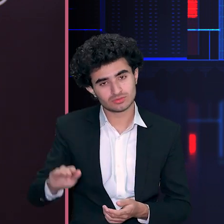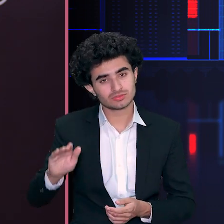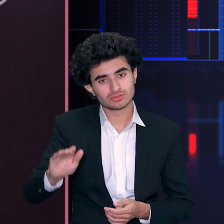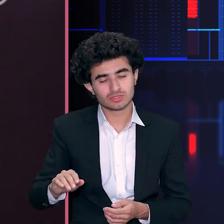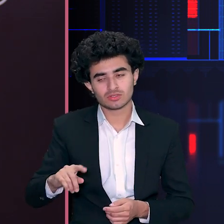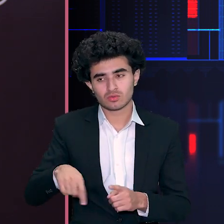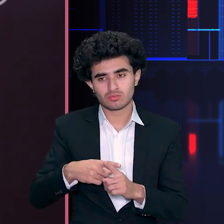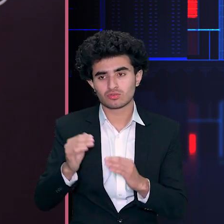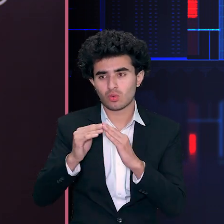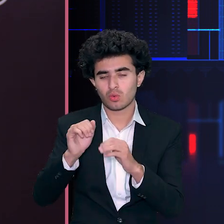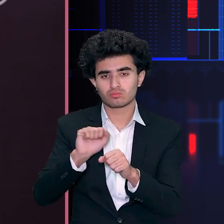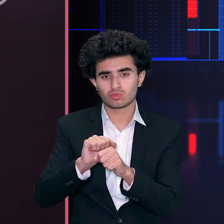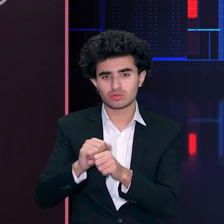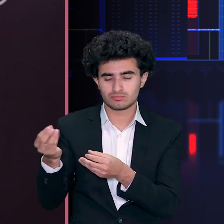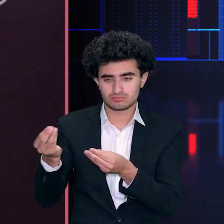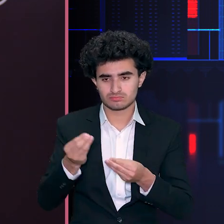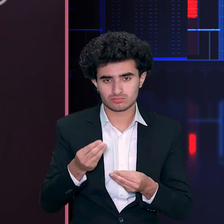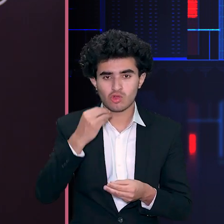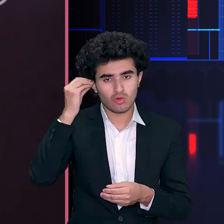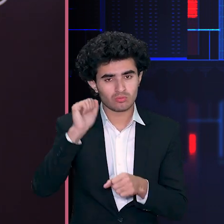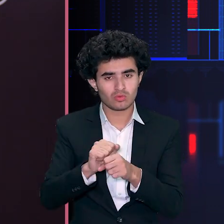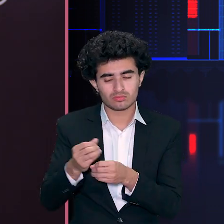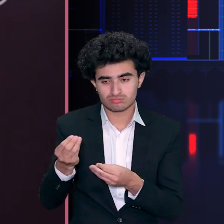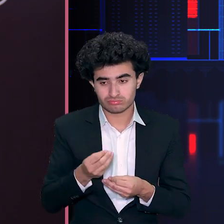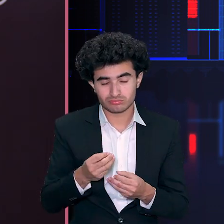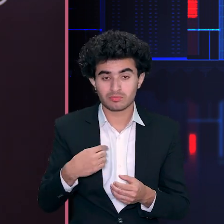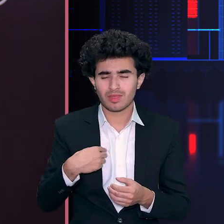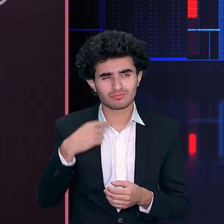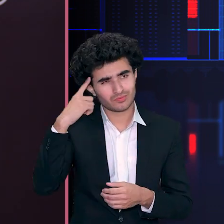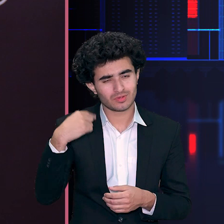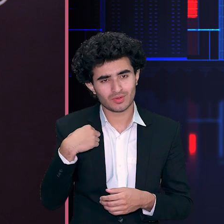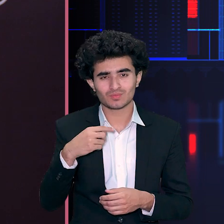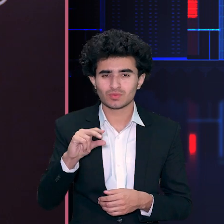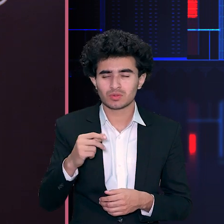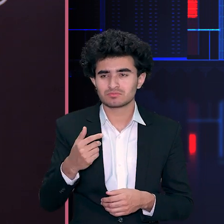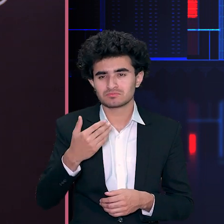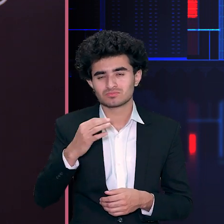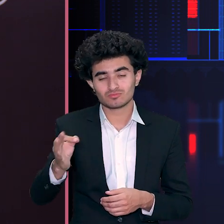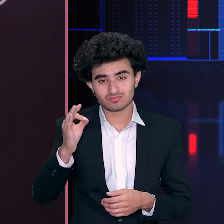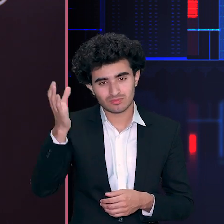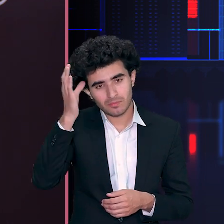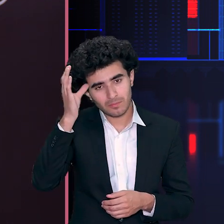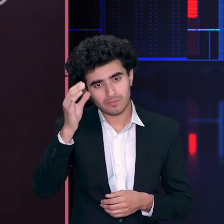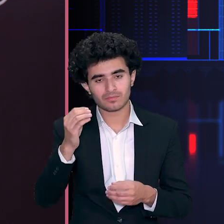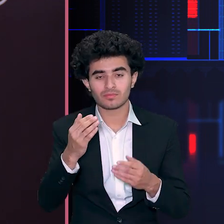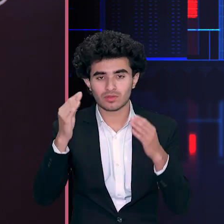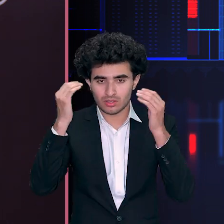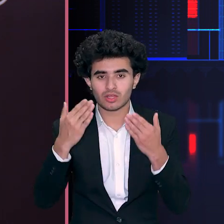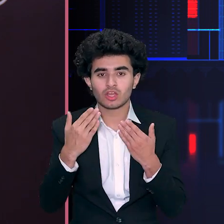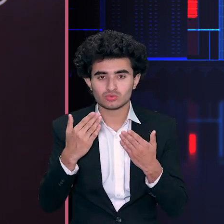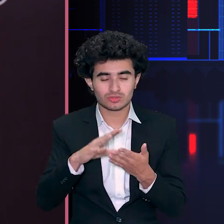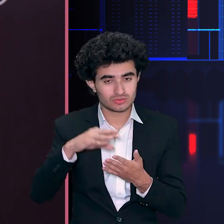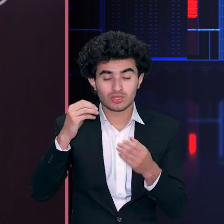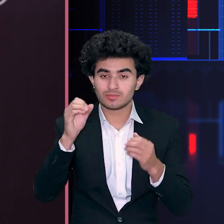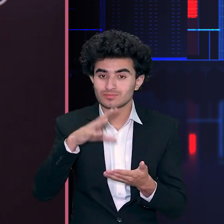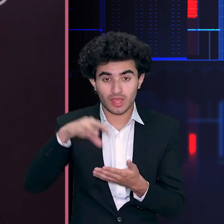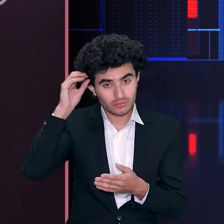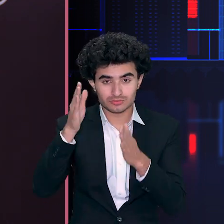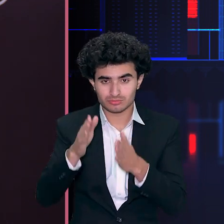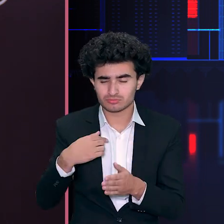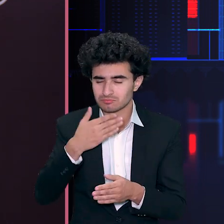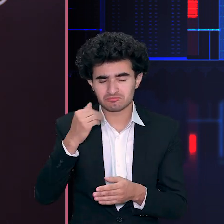طرف تھا کہ ڈرائنگ کروں اور واٹر کلرز اور یہ اور وہ. جب مجھے ہوم ورک دیا جاتا تھا تو اس میں کیا کرتا